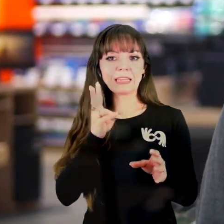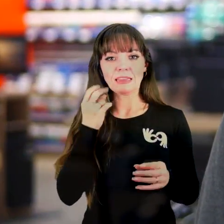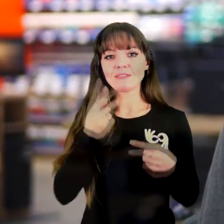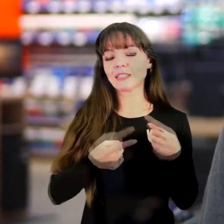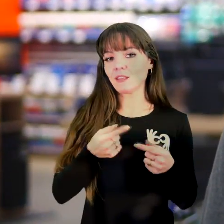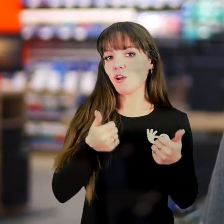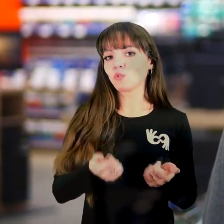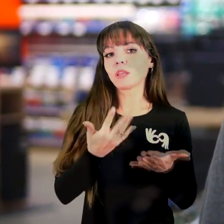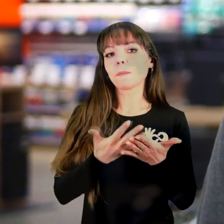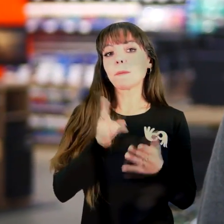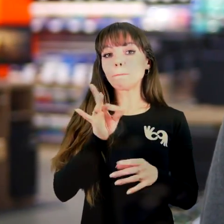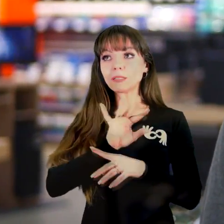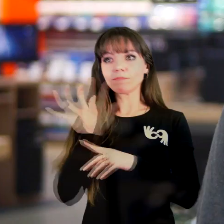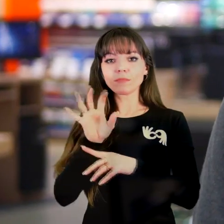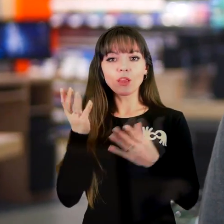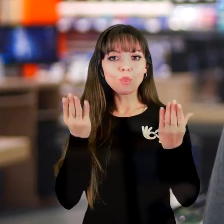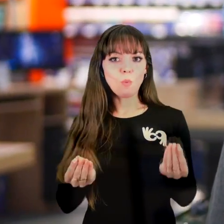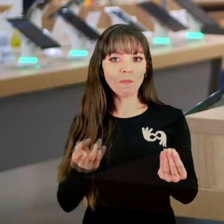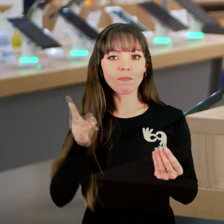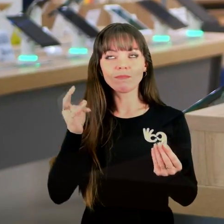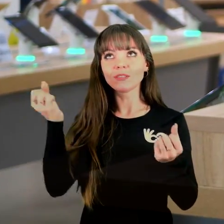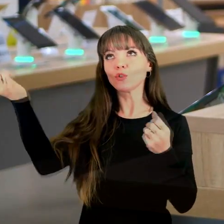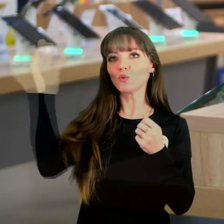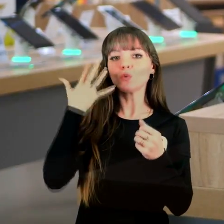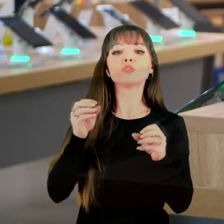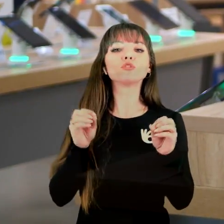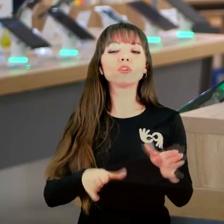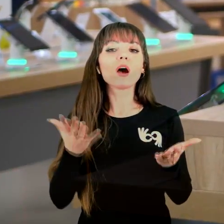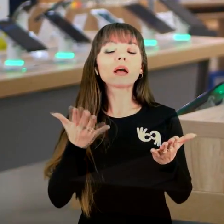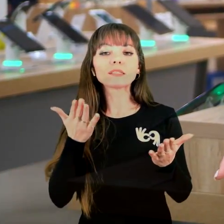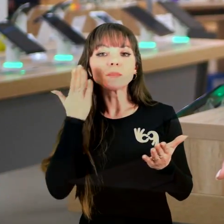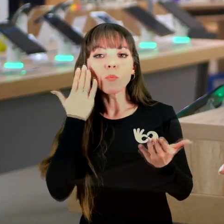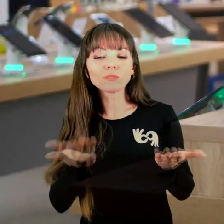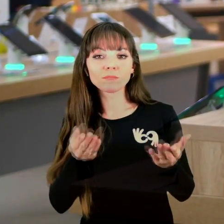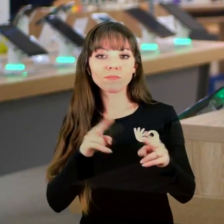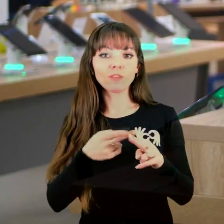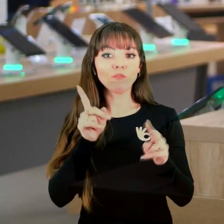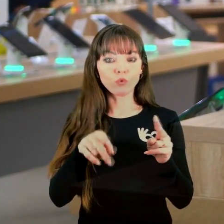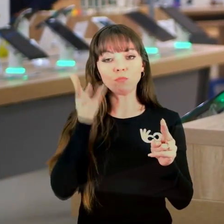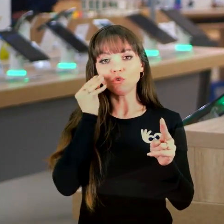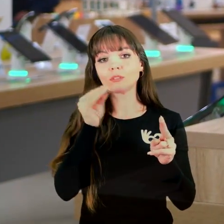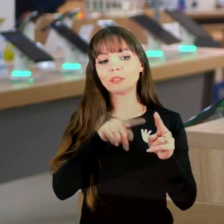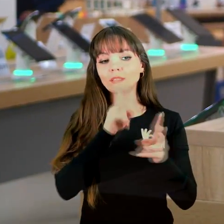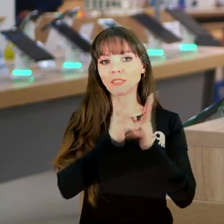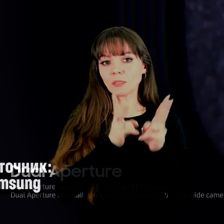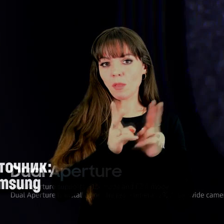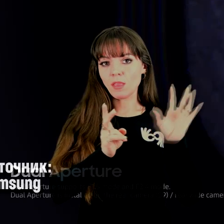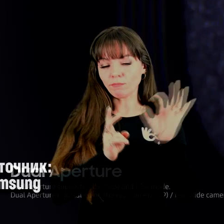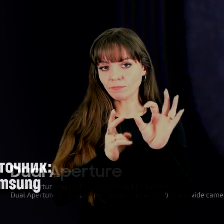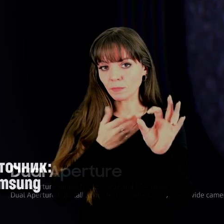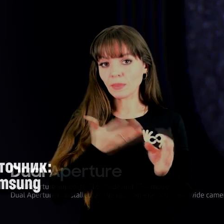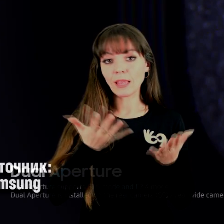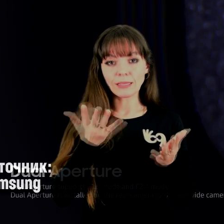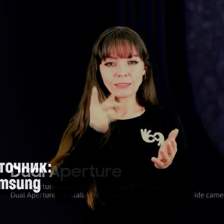хорошо. Например, при съемке днем под ярким солнцем. Решается это разными способами, в том числе и до изменяемой диафрагмы дошли.